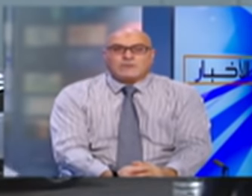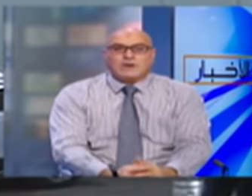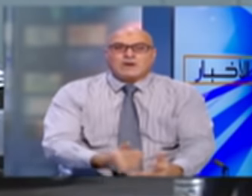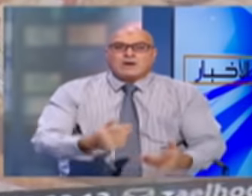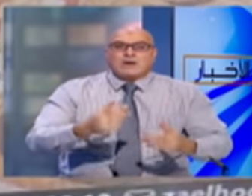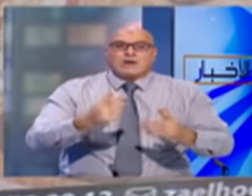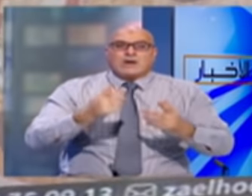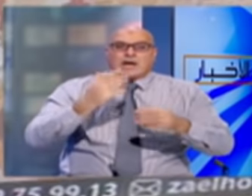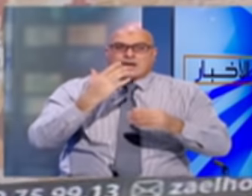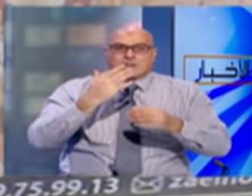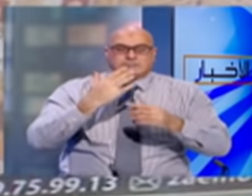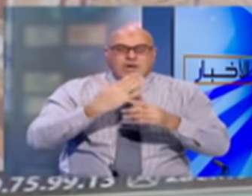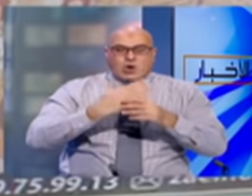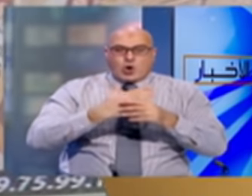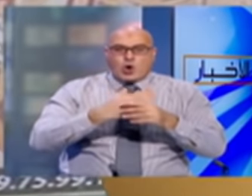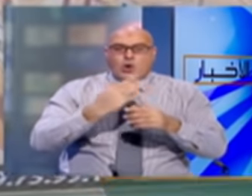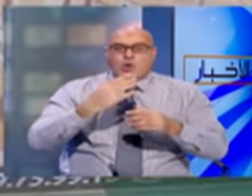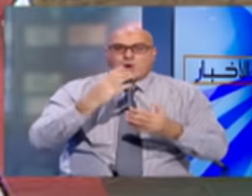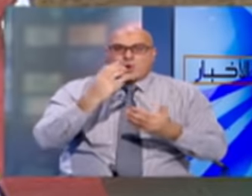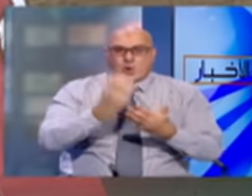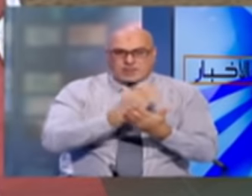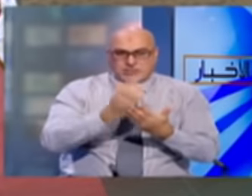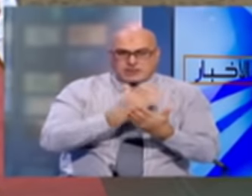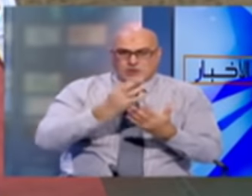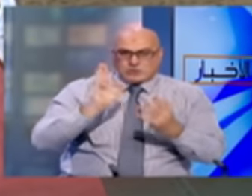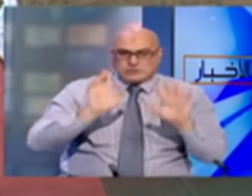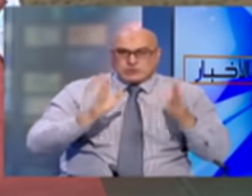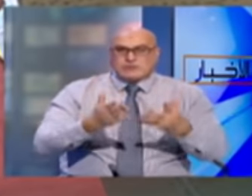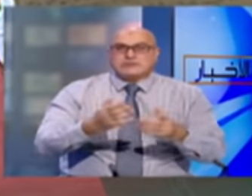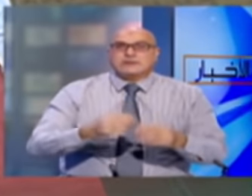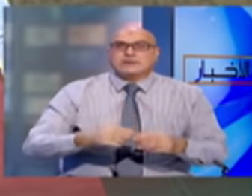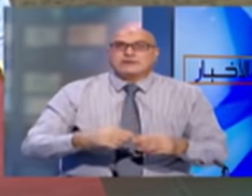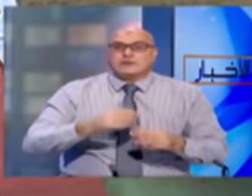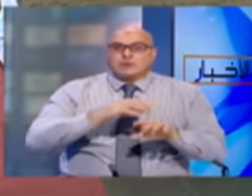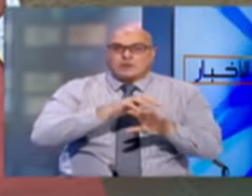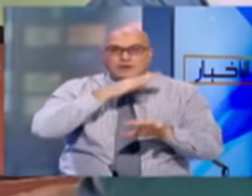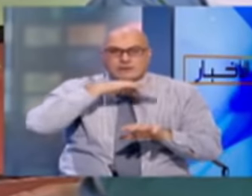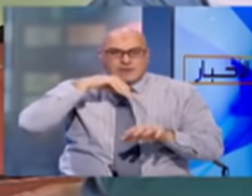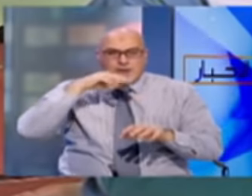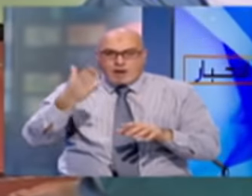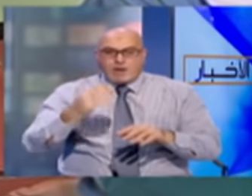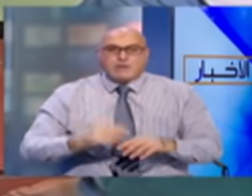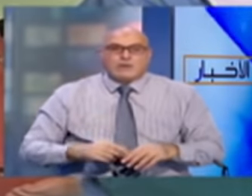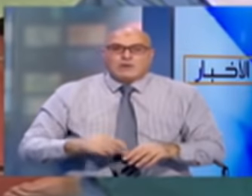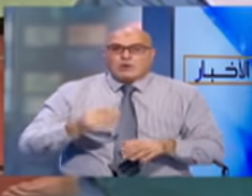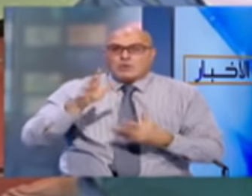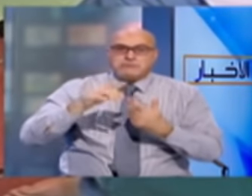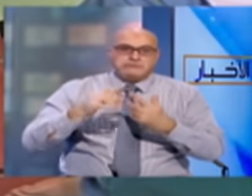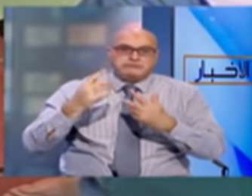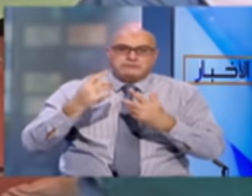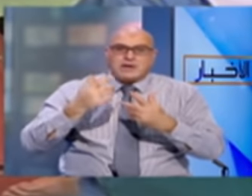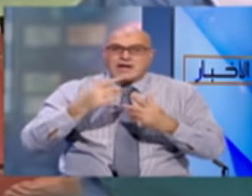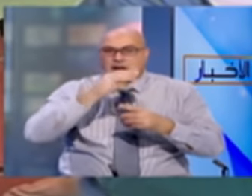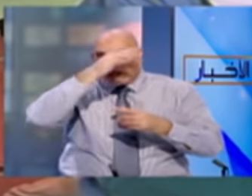الهدى والضياء بغرداية على مدار أكثر من 20 سنة مئات الطلبة من مختلف ولايات الوطن لتحفيظ القرآن